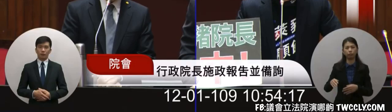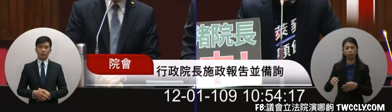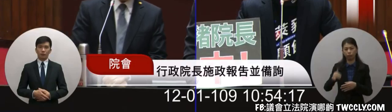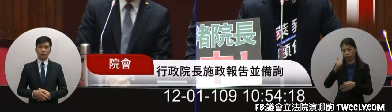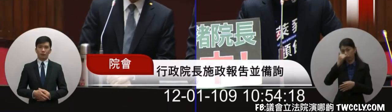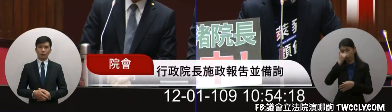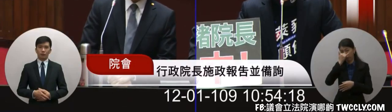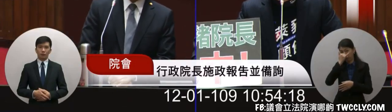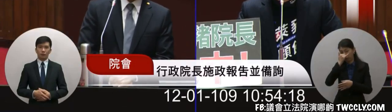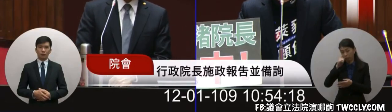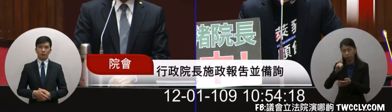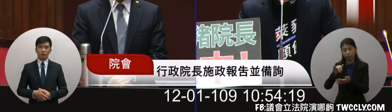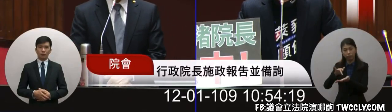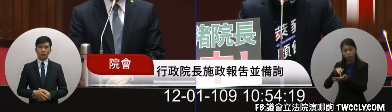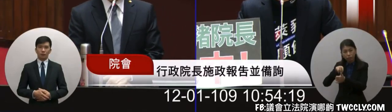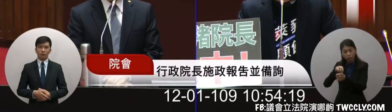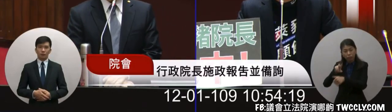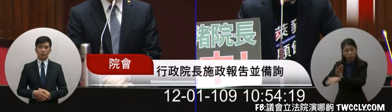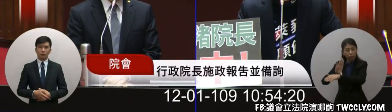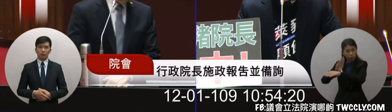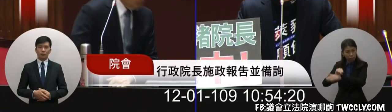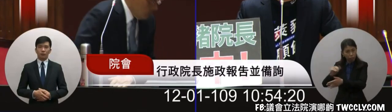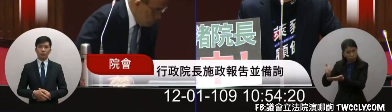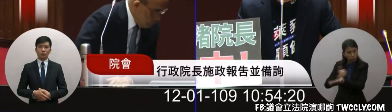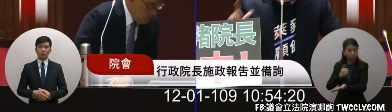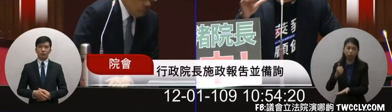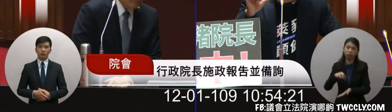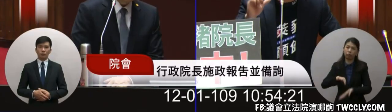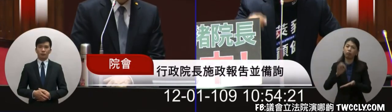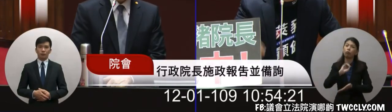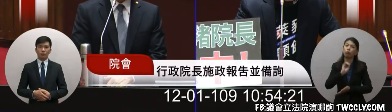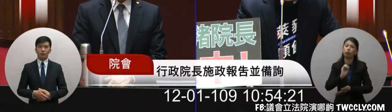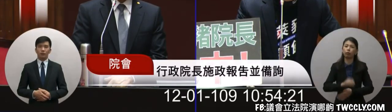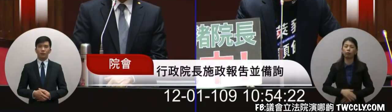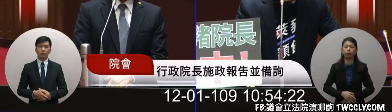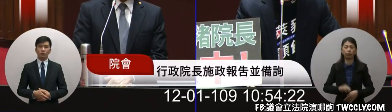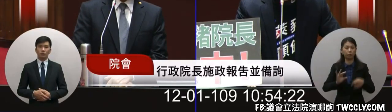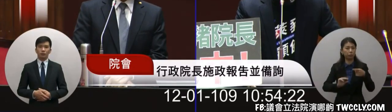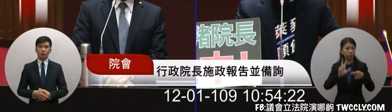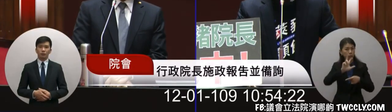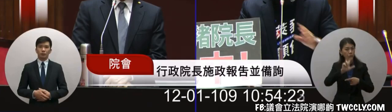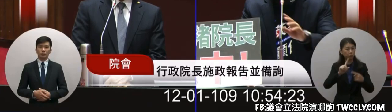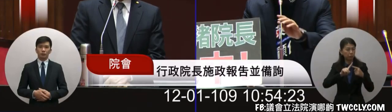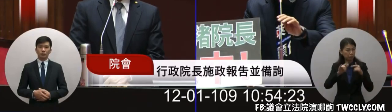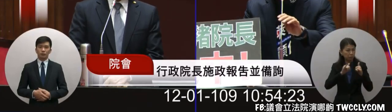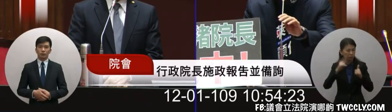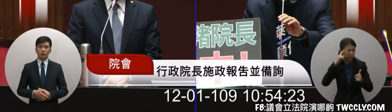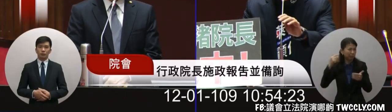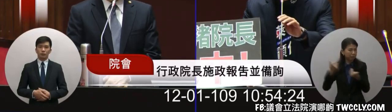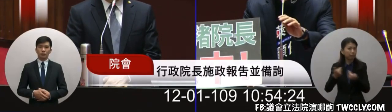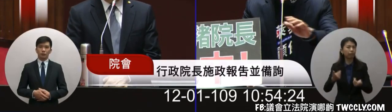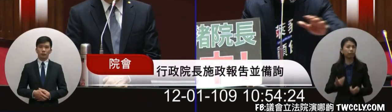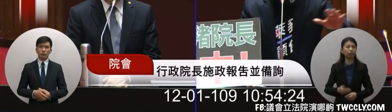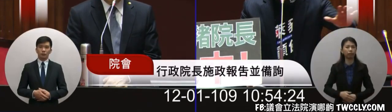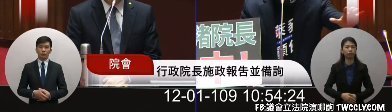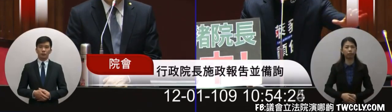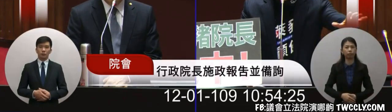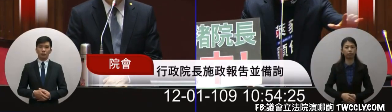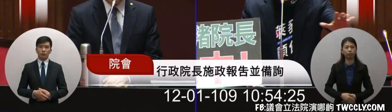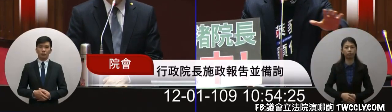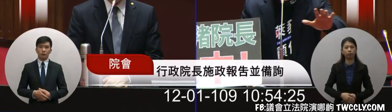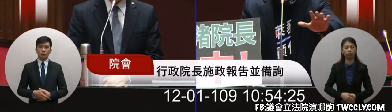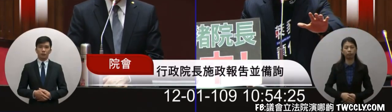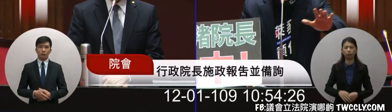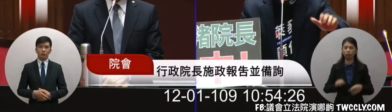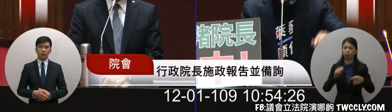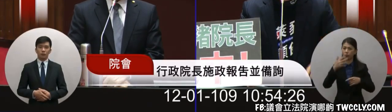肉没有提到，但是现在有高达70%的民意其实反对瘦肉精猪肉，而且从